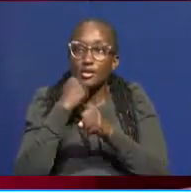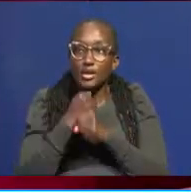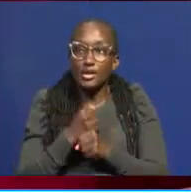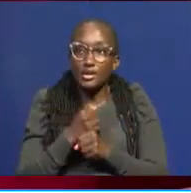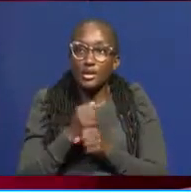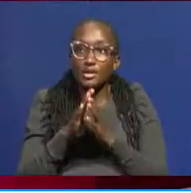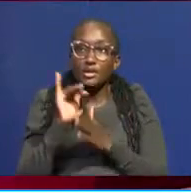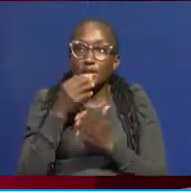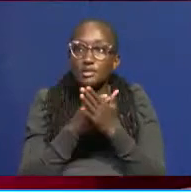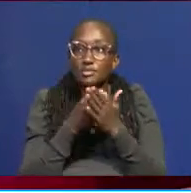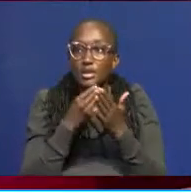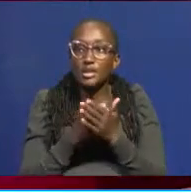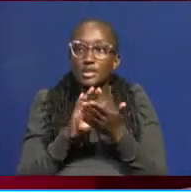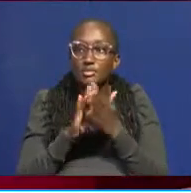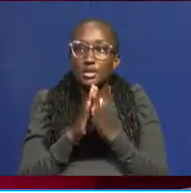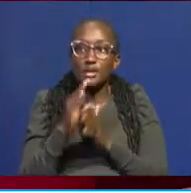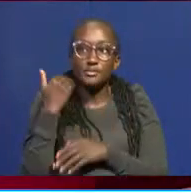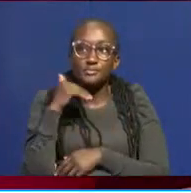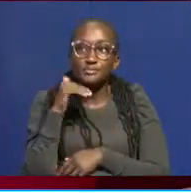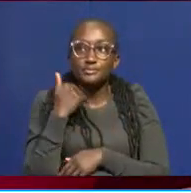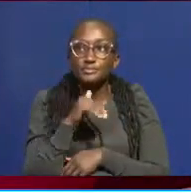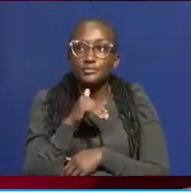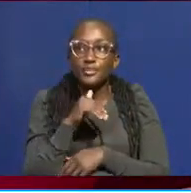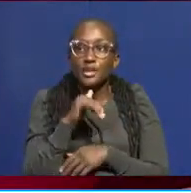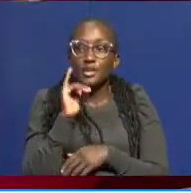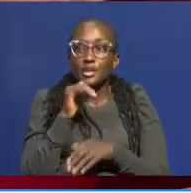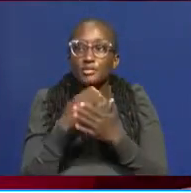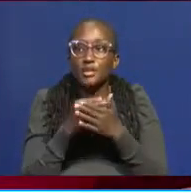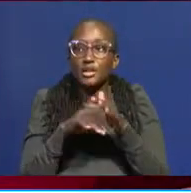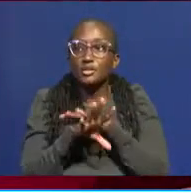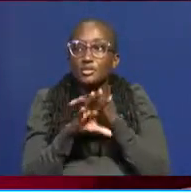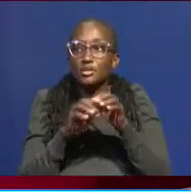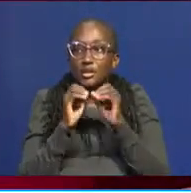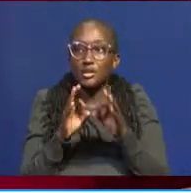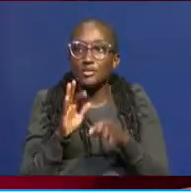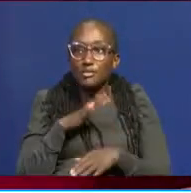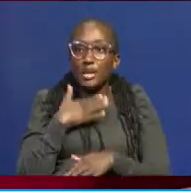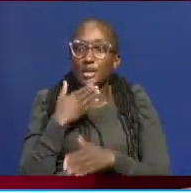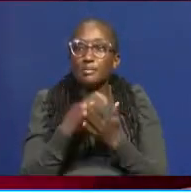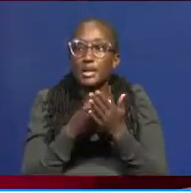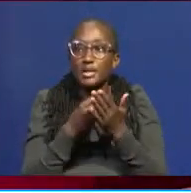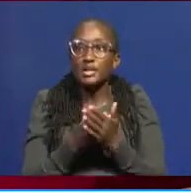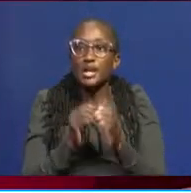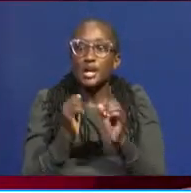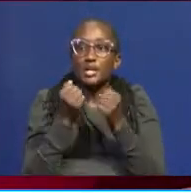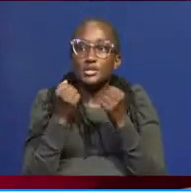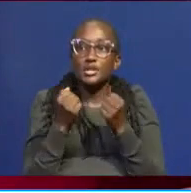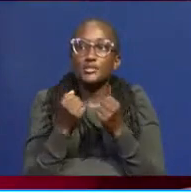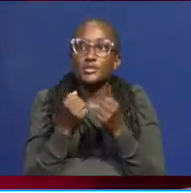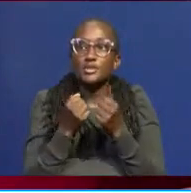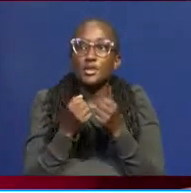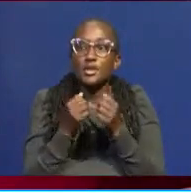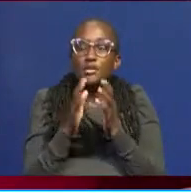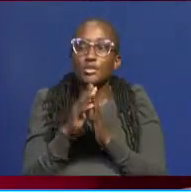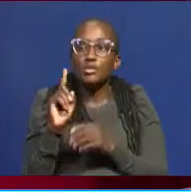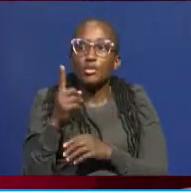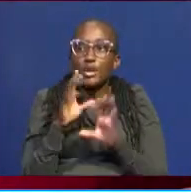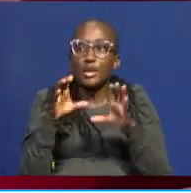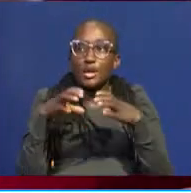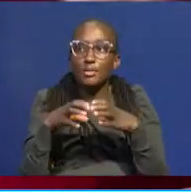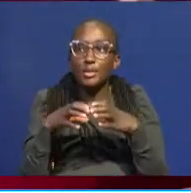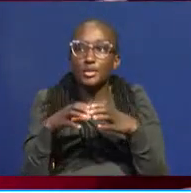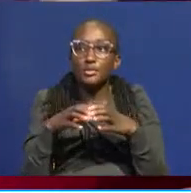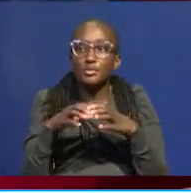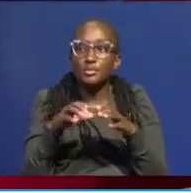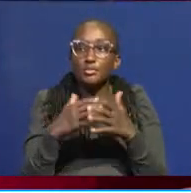na hizi pesa imekuwa kama ni wizi. Wizi kwa sababu sasa ikiwa mimi pesa zangu niliziweka katika shirika fulani,